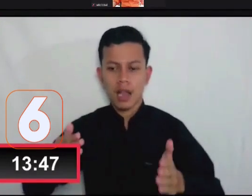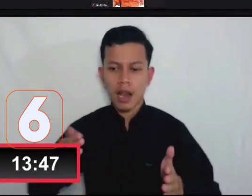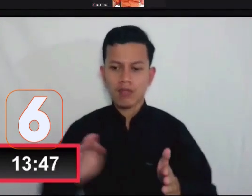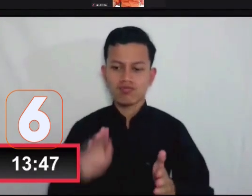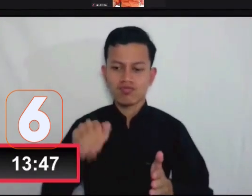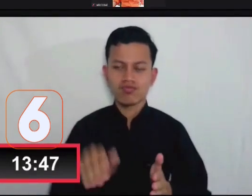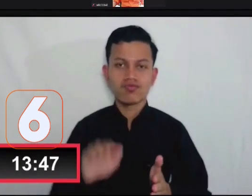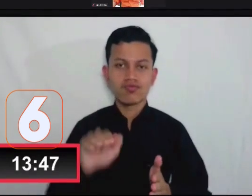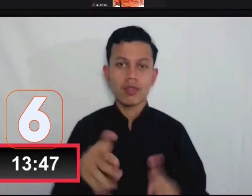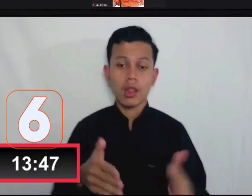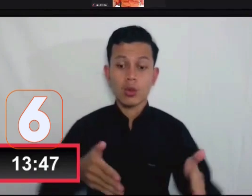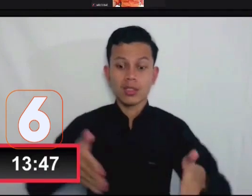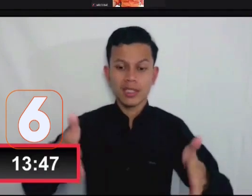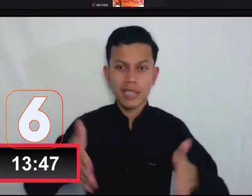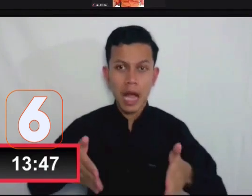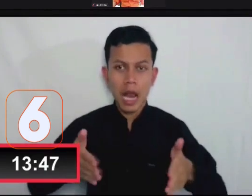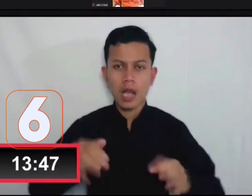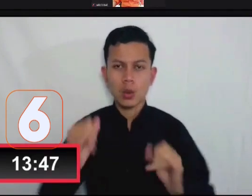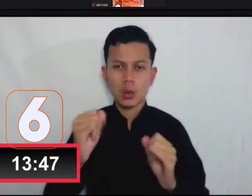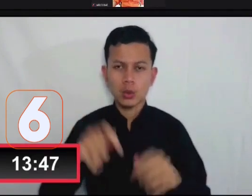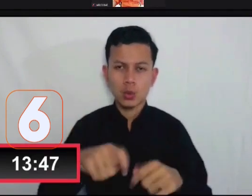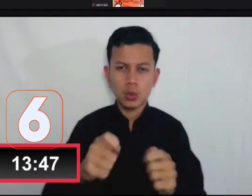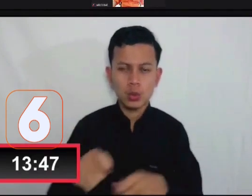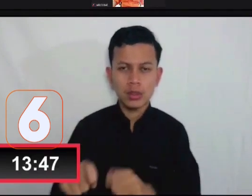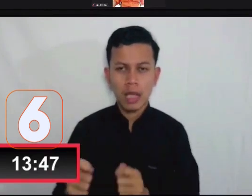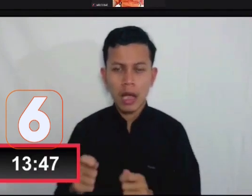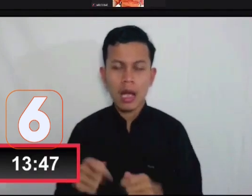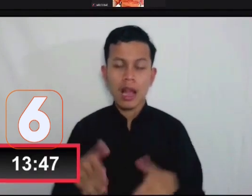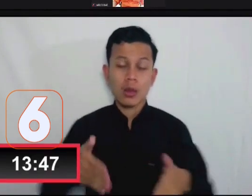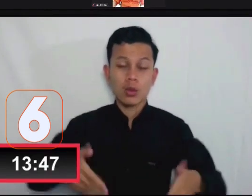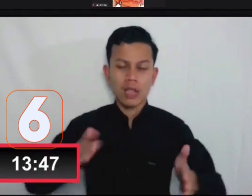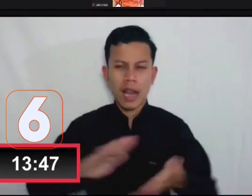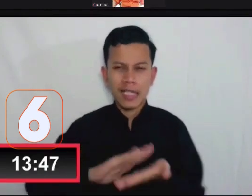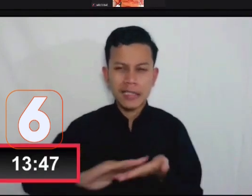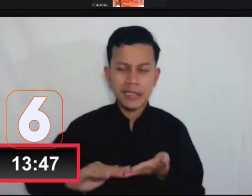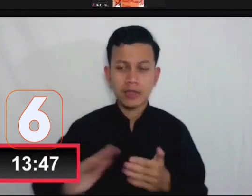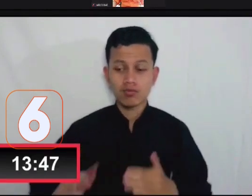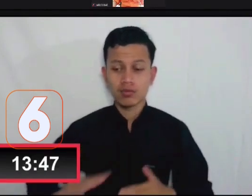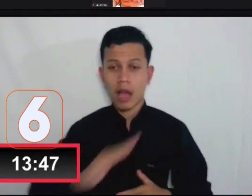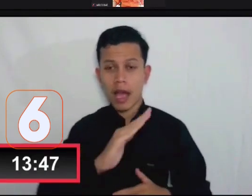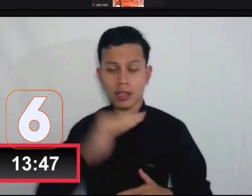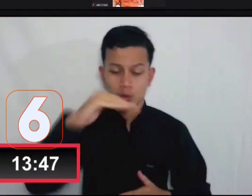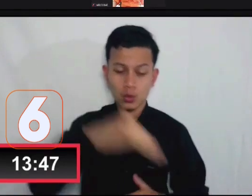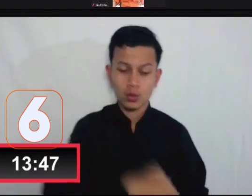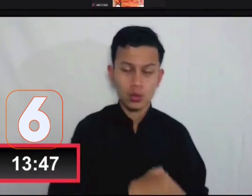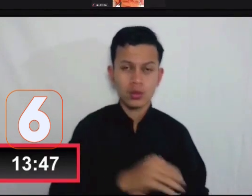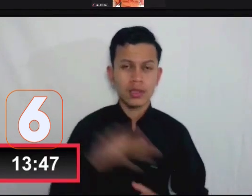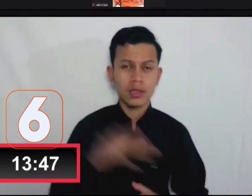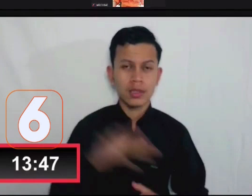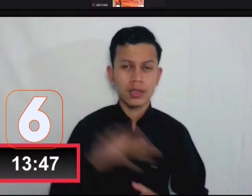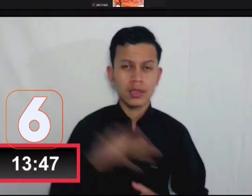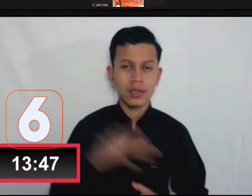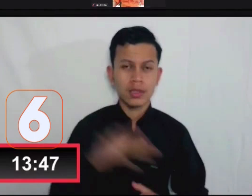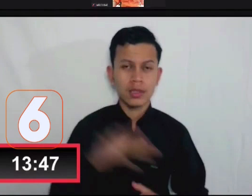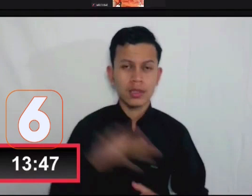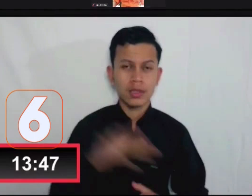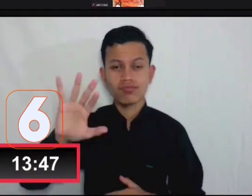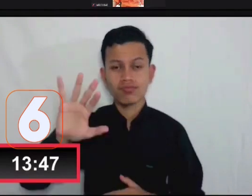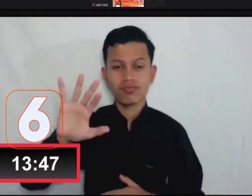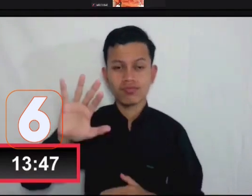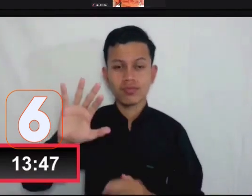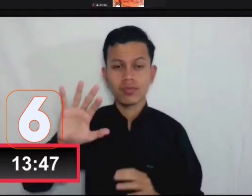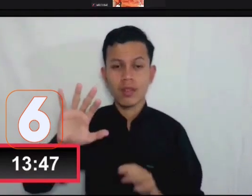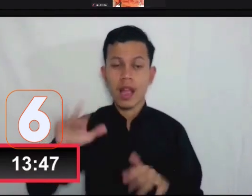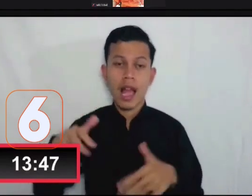jalan yang licin jalan berkelok-kelok turunan atau tanjakan lingkungan yang berkabut atau tempat binatangnya menyeberang faktor